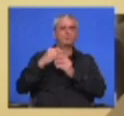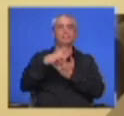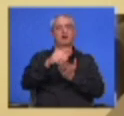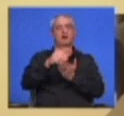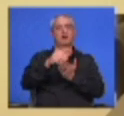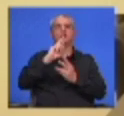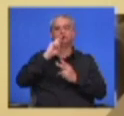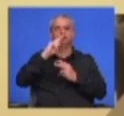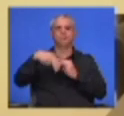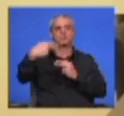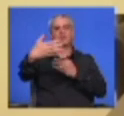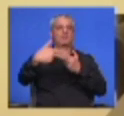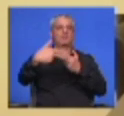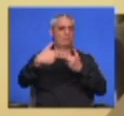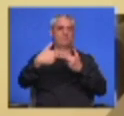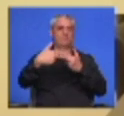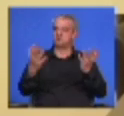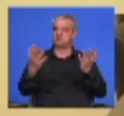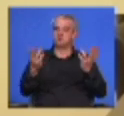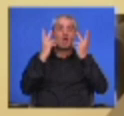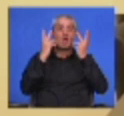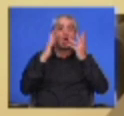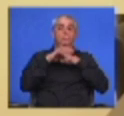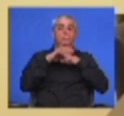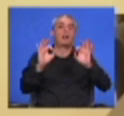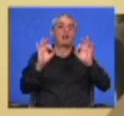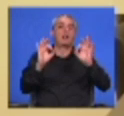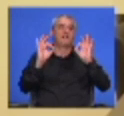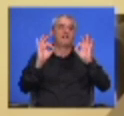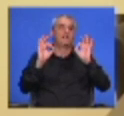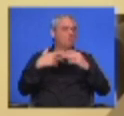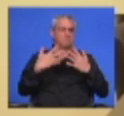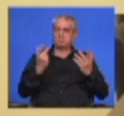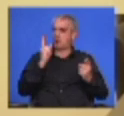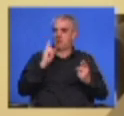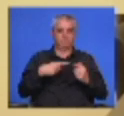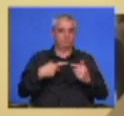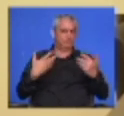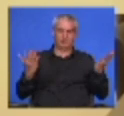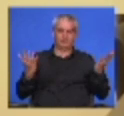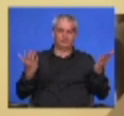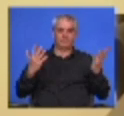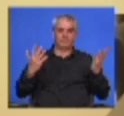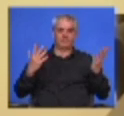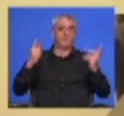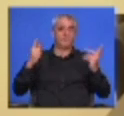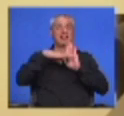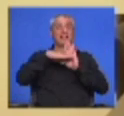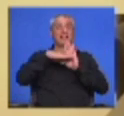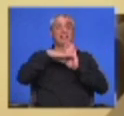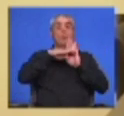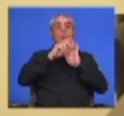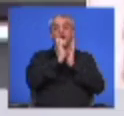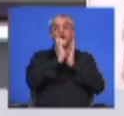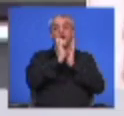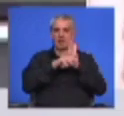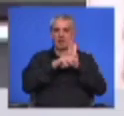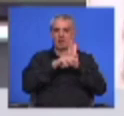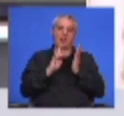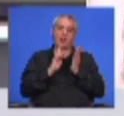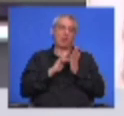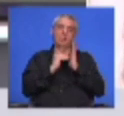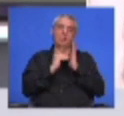בשנתיים הקרובות. אין לזה שום השפעה, אין שום מקום, כמובן, לירידת דירוג, אבל לצערי גם אין שום מקום לעליית